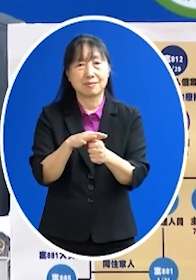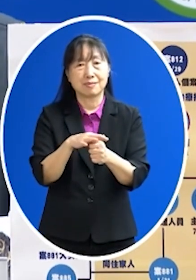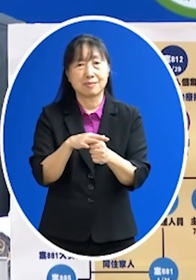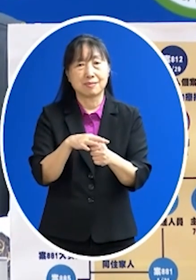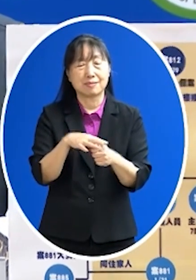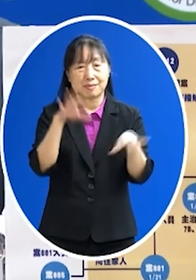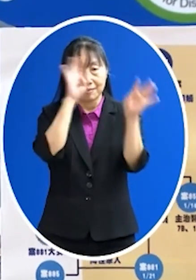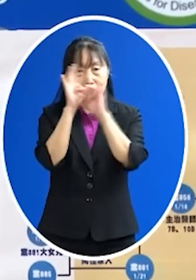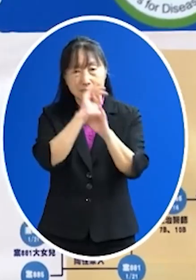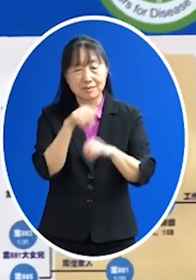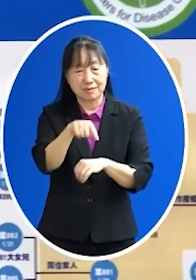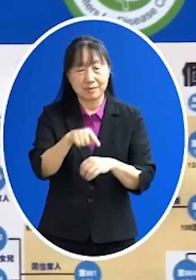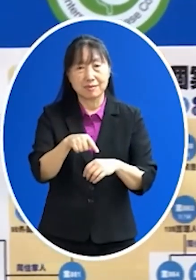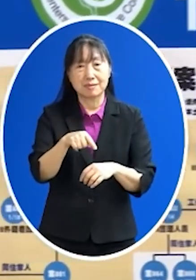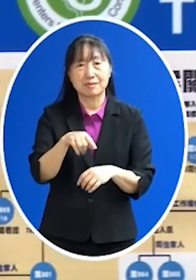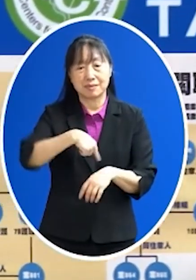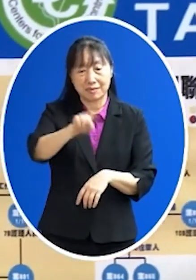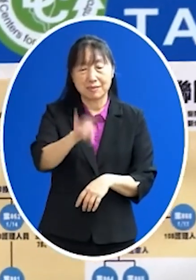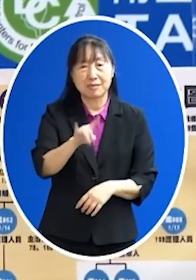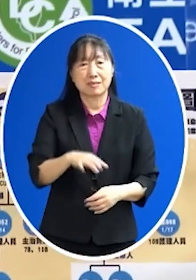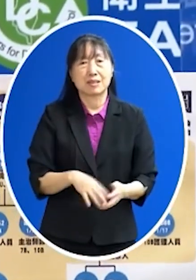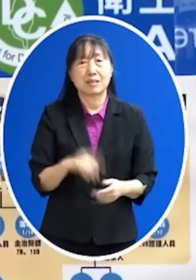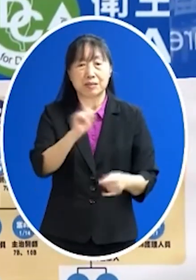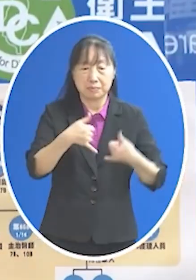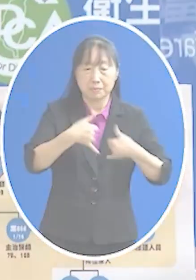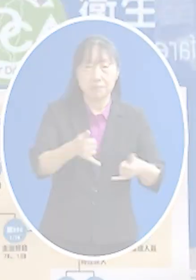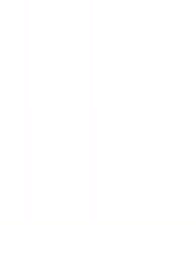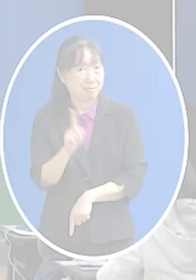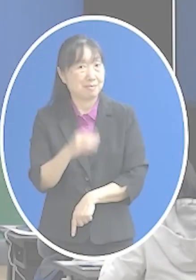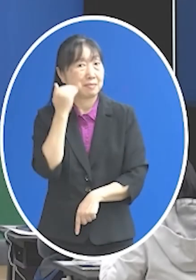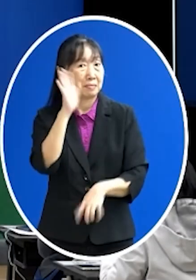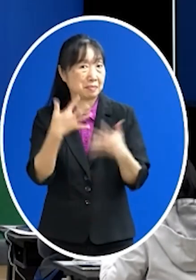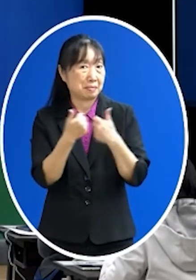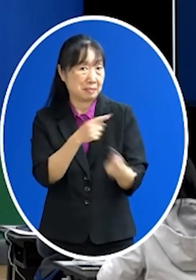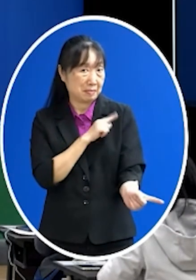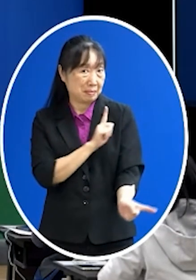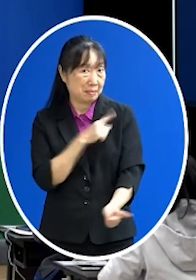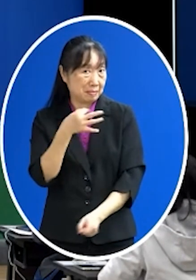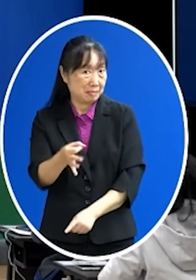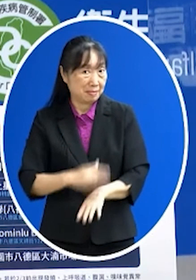大概目前哈是有这些的路哈的相关的足迹。嗯，